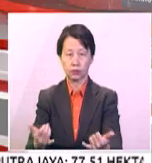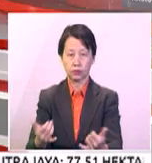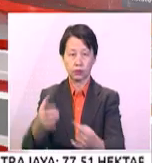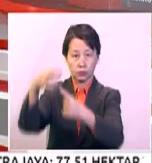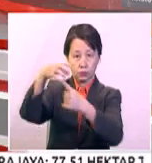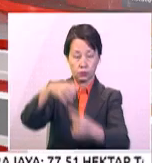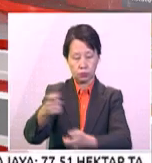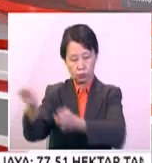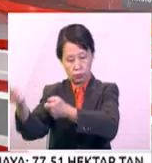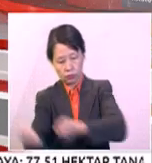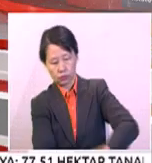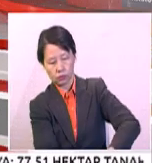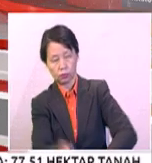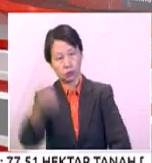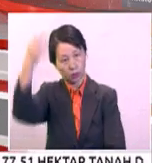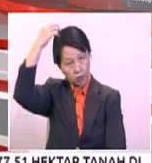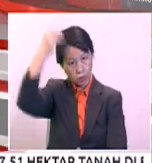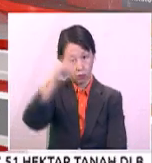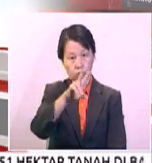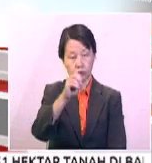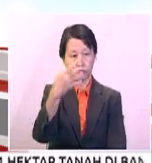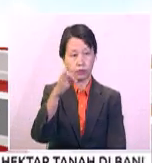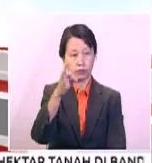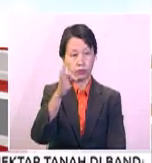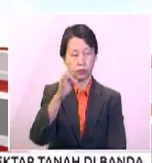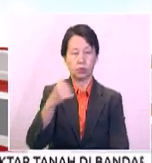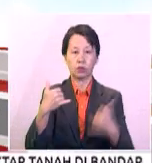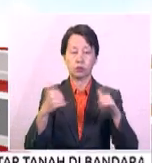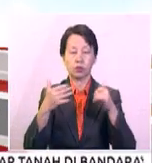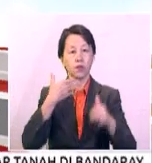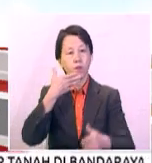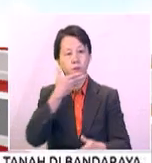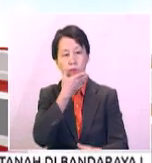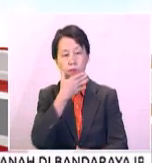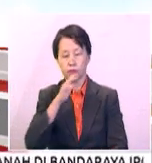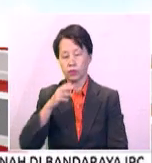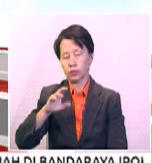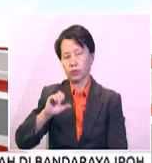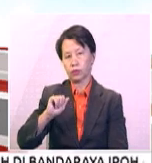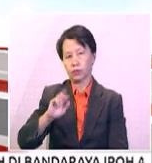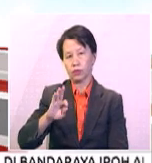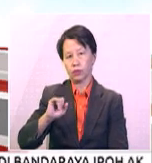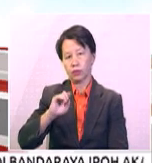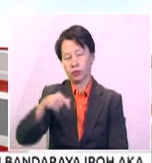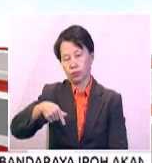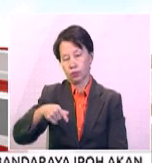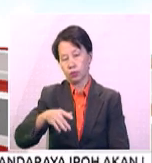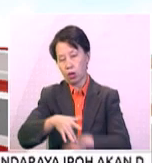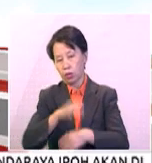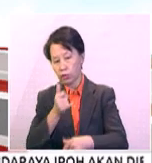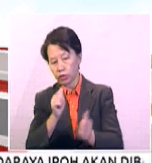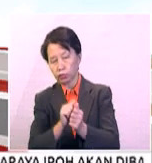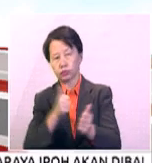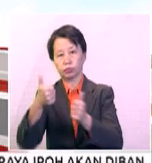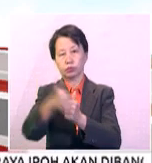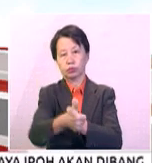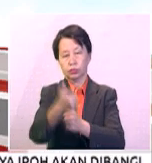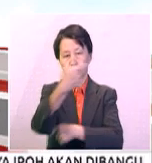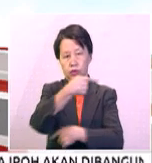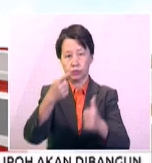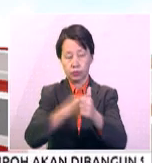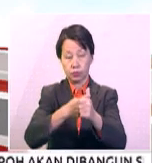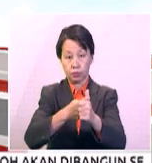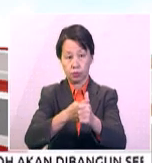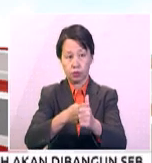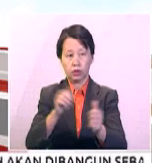Jurnal Golf Terbuka Amatur Selangor 2019, pemain muda negara Muhammad Afif Fati menepati ramalan awal dengan mendahului hari pertama